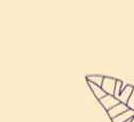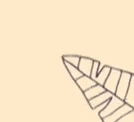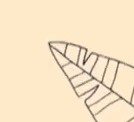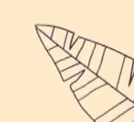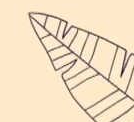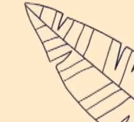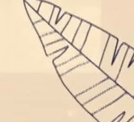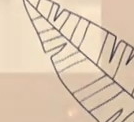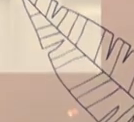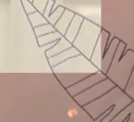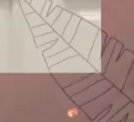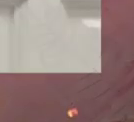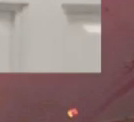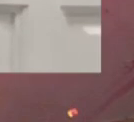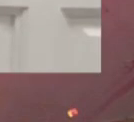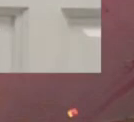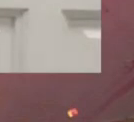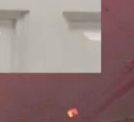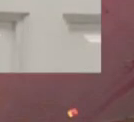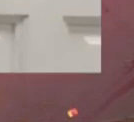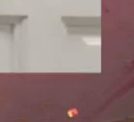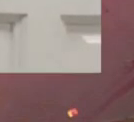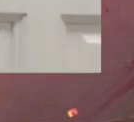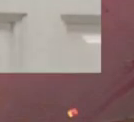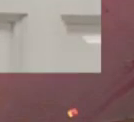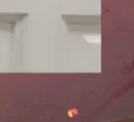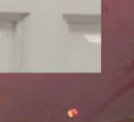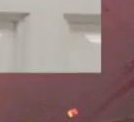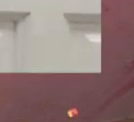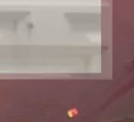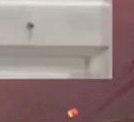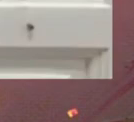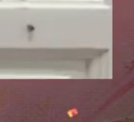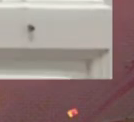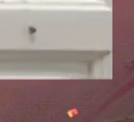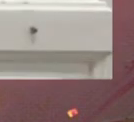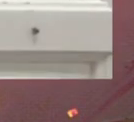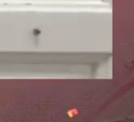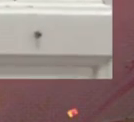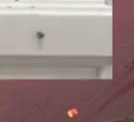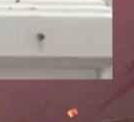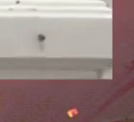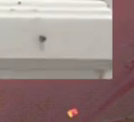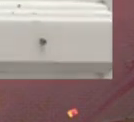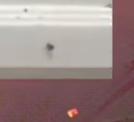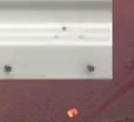KPM Hai ini kerinceng Hai ini